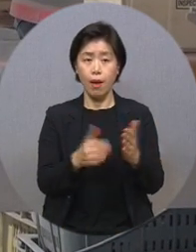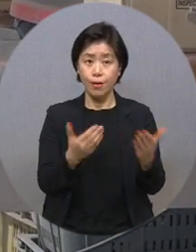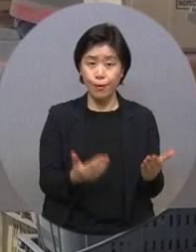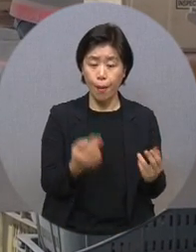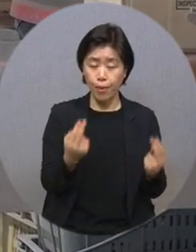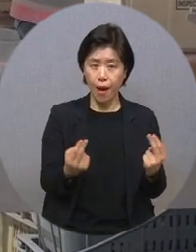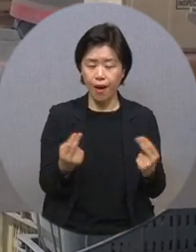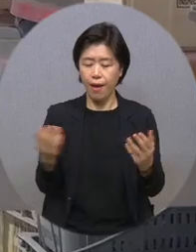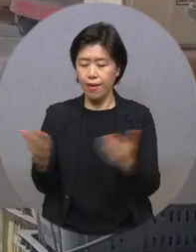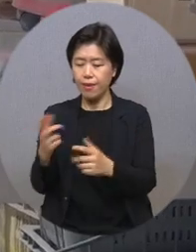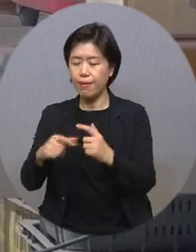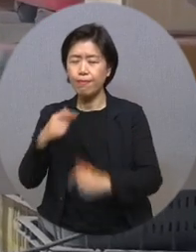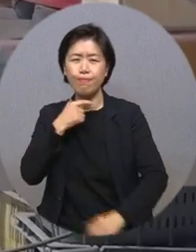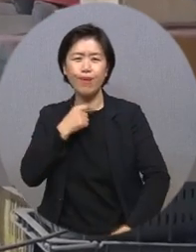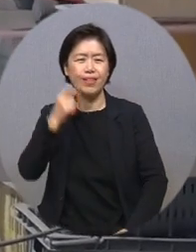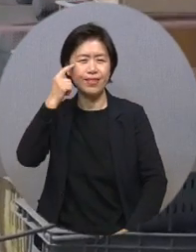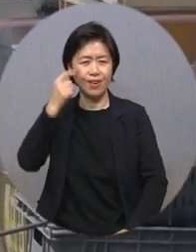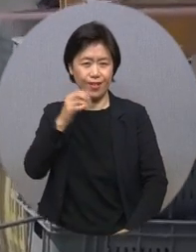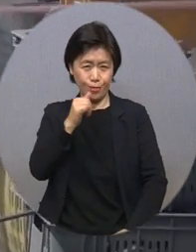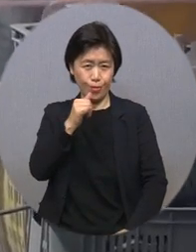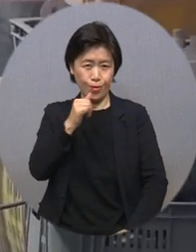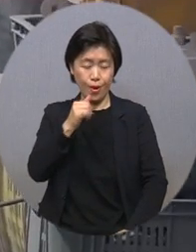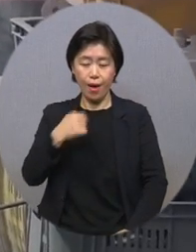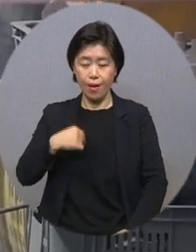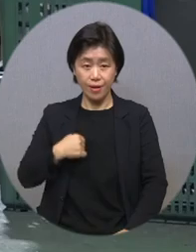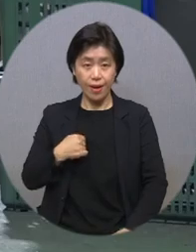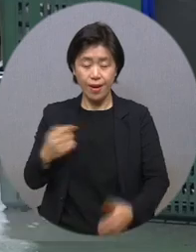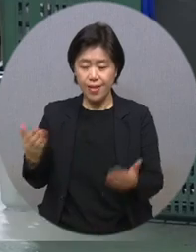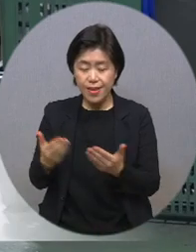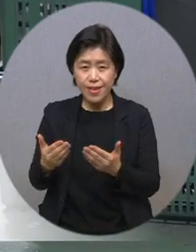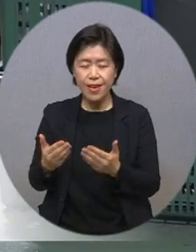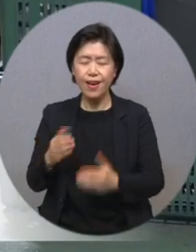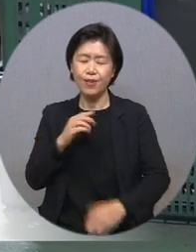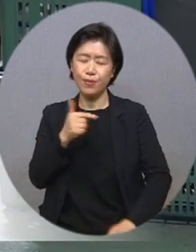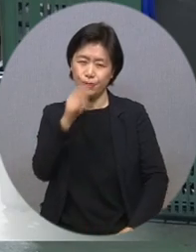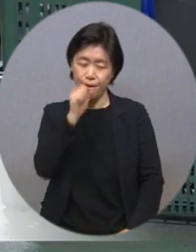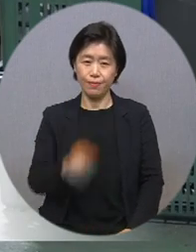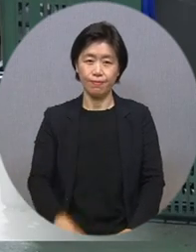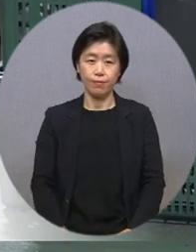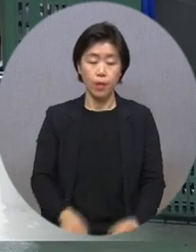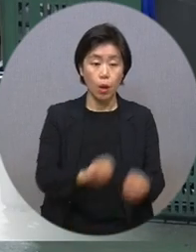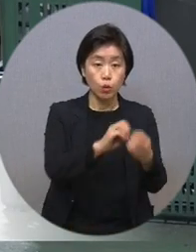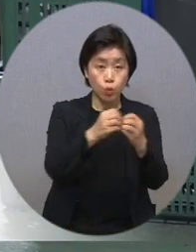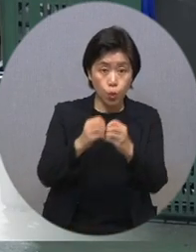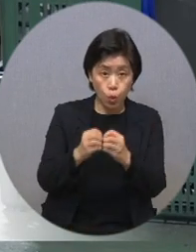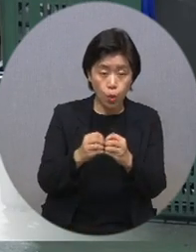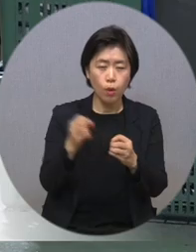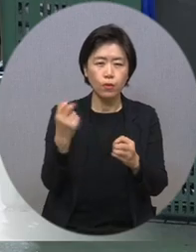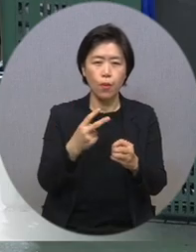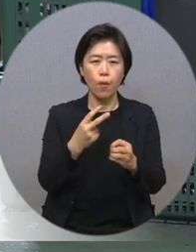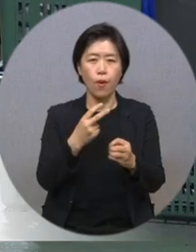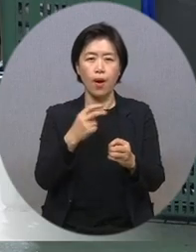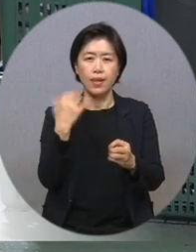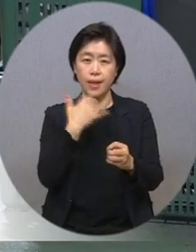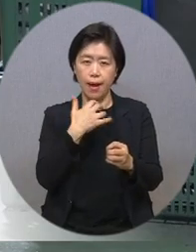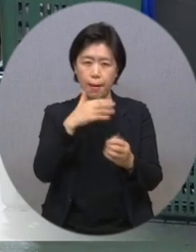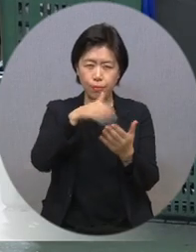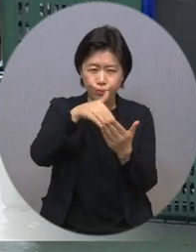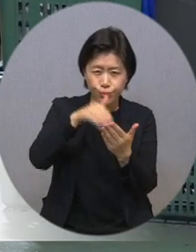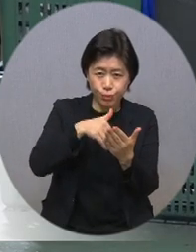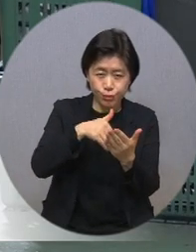싶어 할 만큼 자신이 하는 일을 좋아합니다. 이거 드립을 했다가 염색하고 오면은 또 다시 분리를